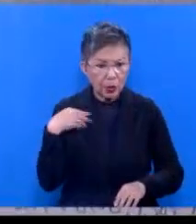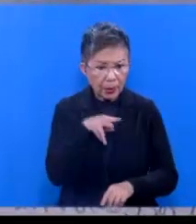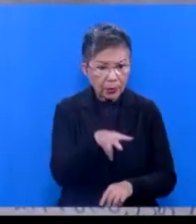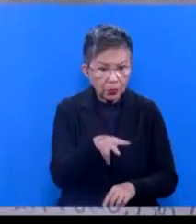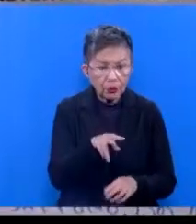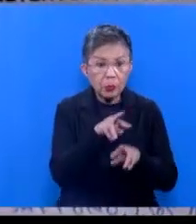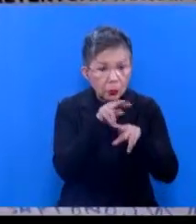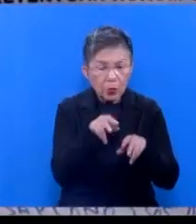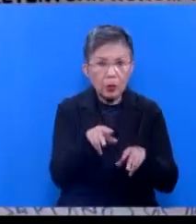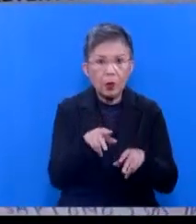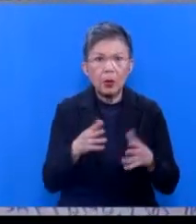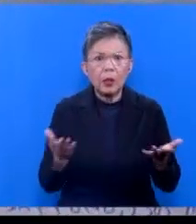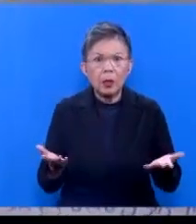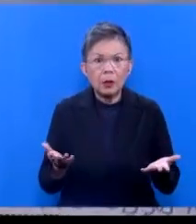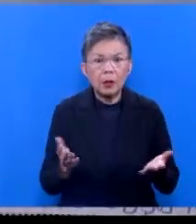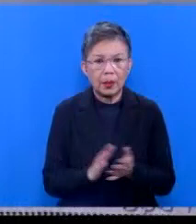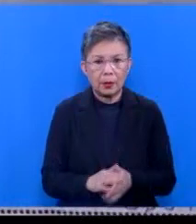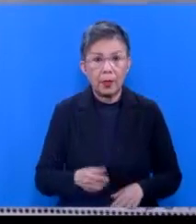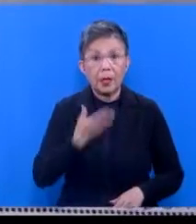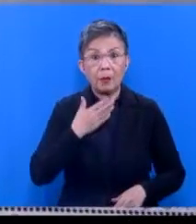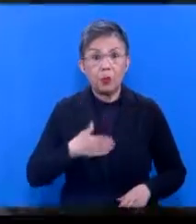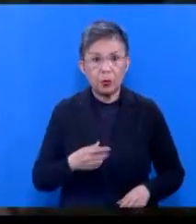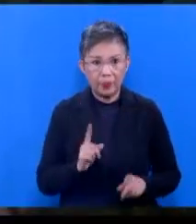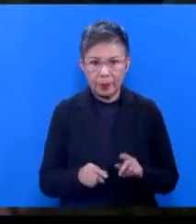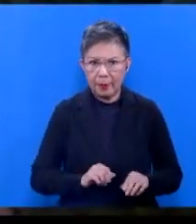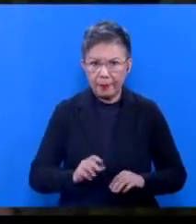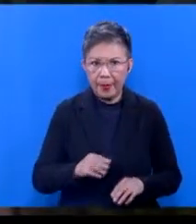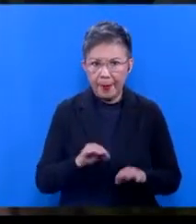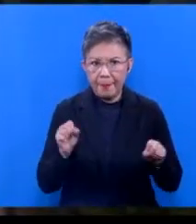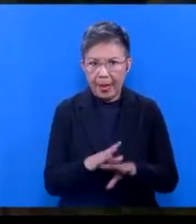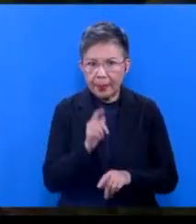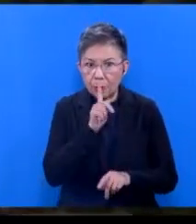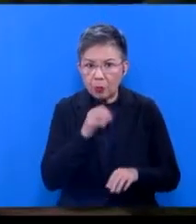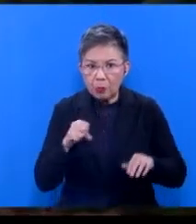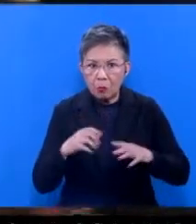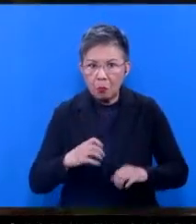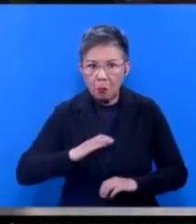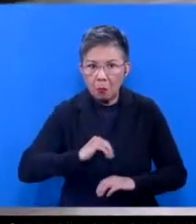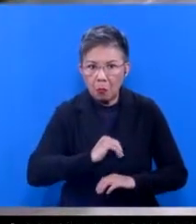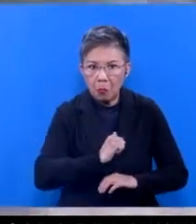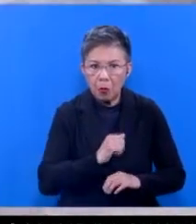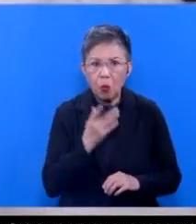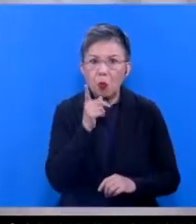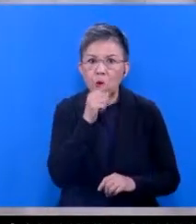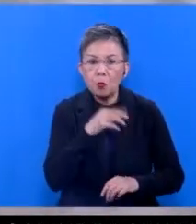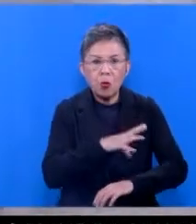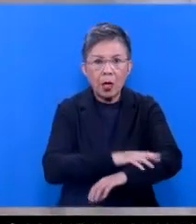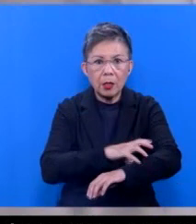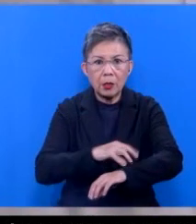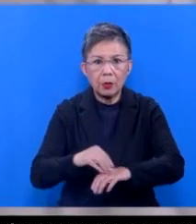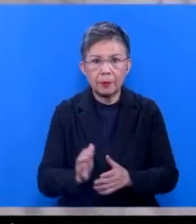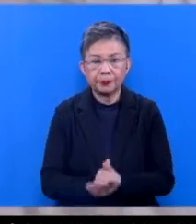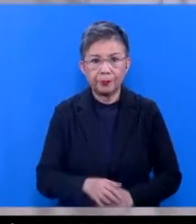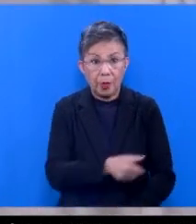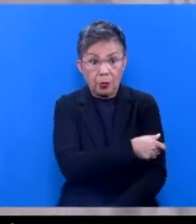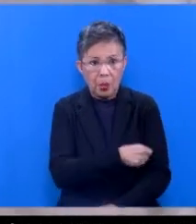menggelar razia ketertiban umum. Selain itu, pemilik dituding menjalankan praktik prostitusi berkedok usaha panti pijat. Petugas